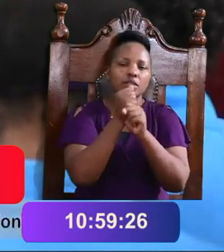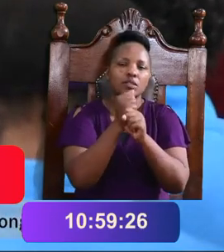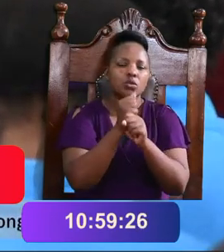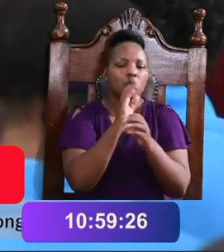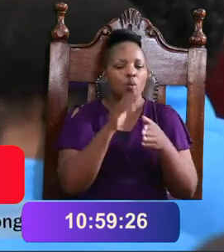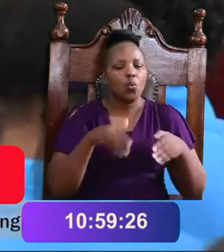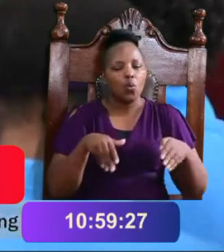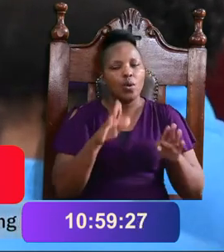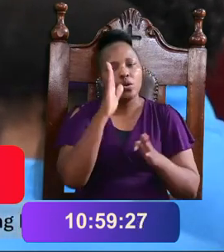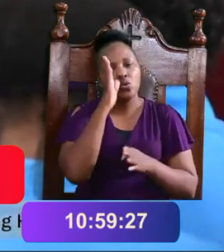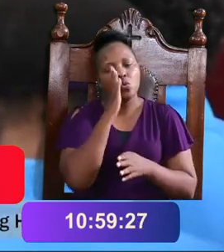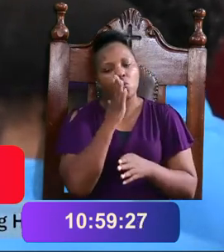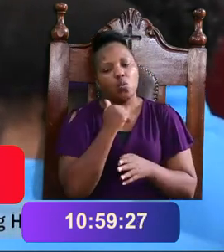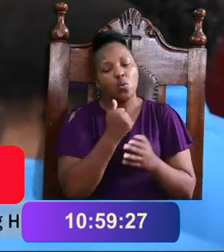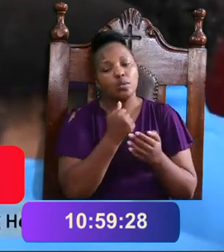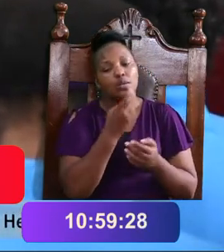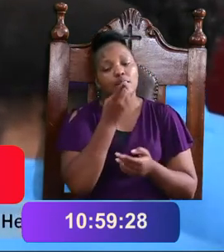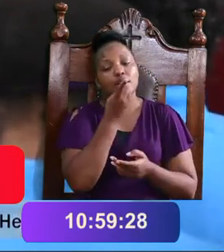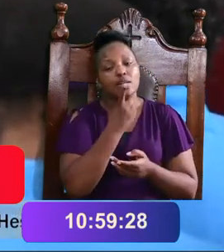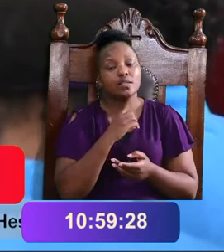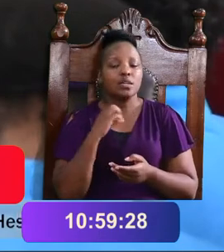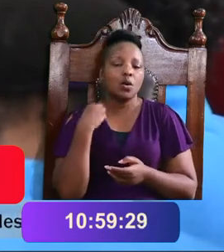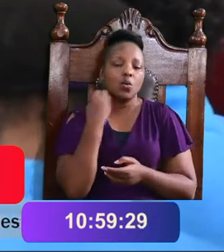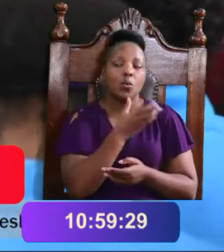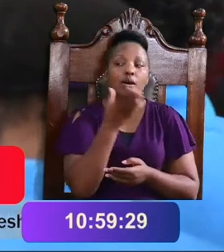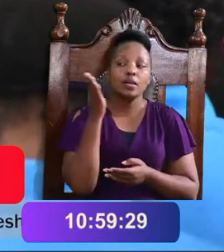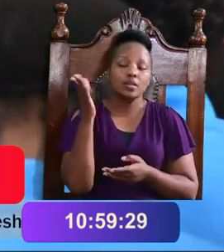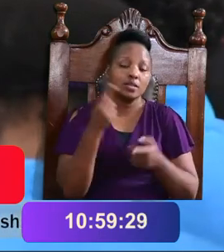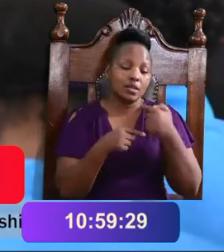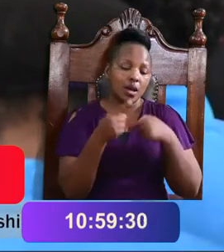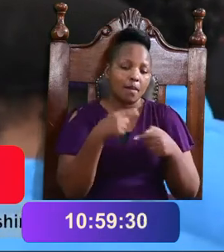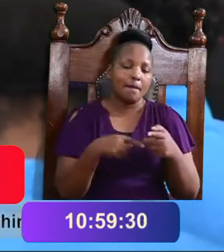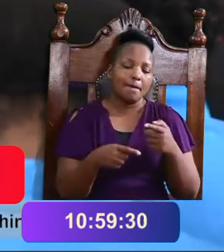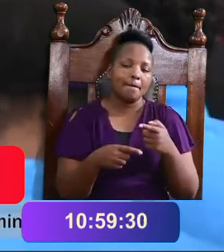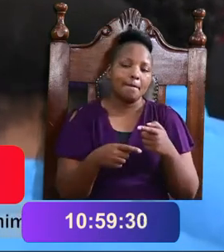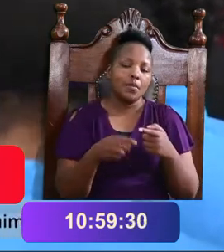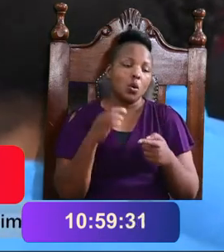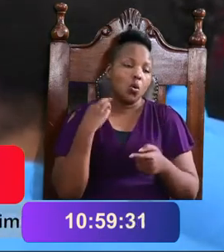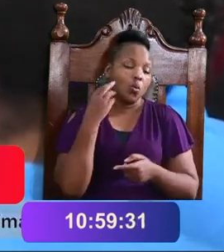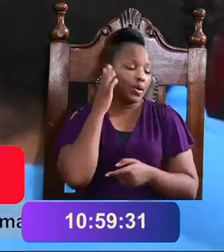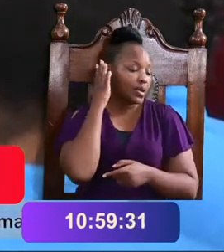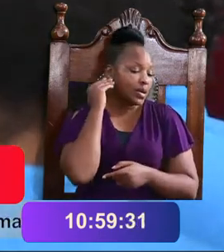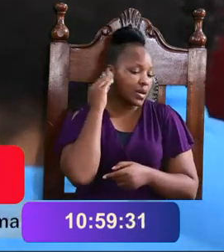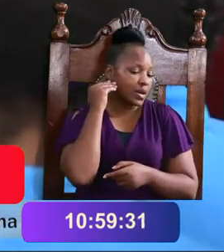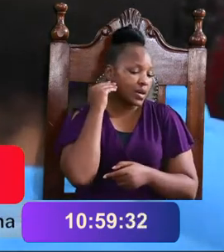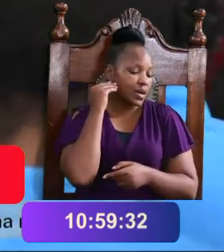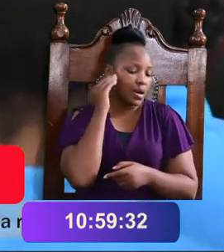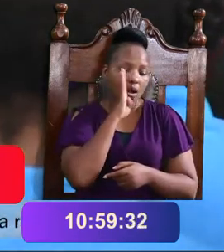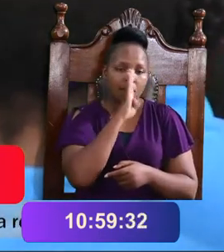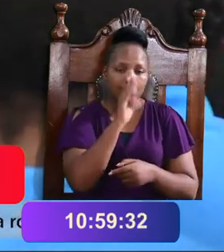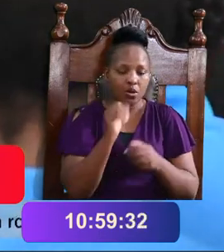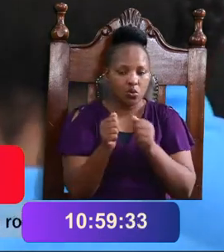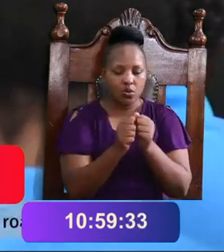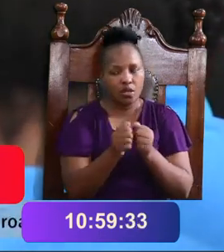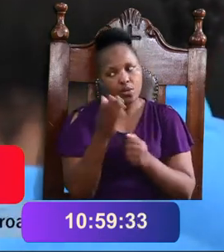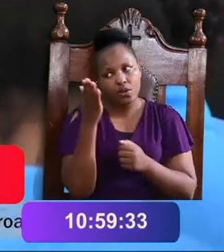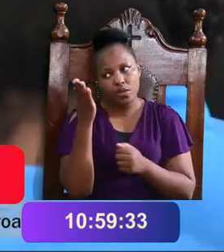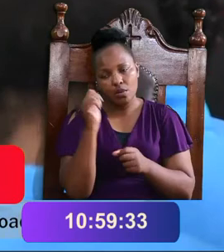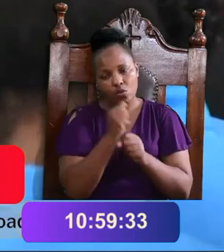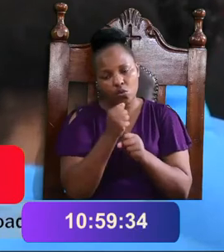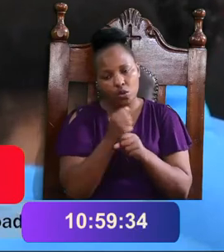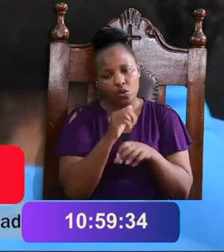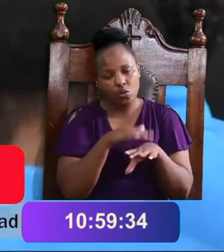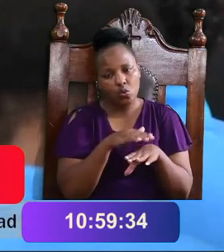upendavyo. Tamanio letu ni kwamba wanakwaya watakaporejea, tukasikia ya kwamba umekuwa pamoja nao ukiwatenda